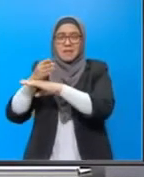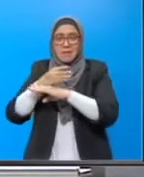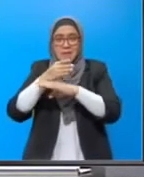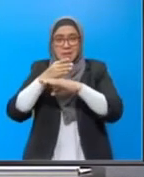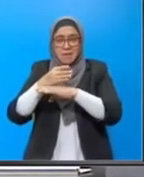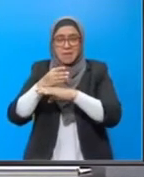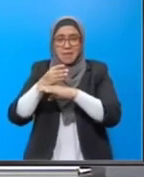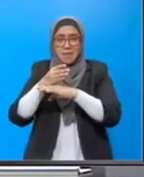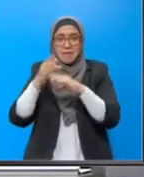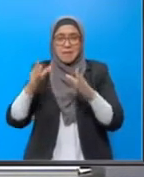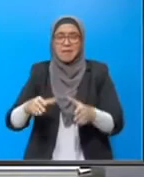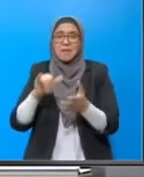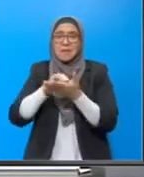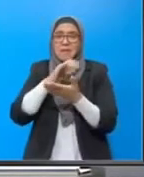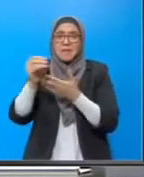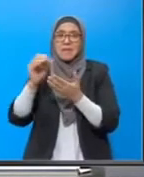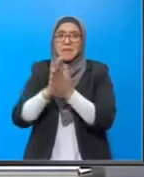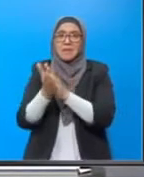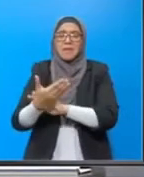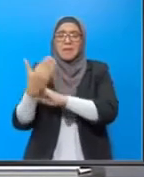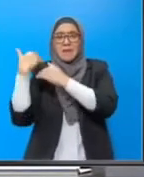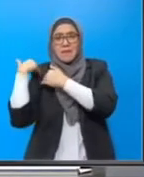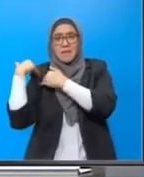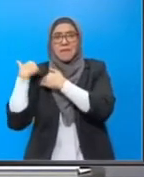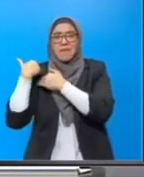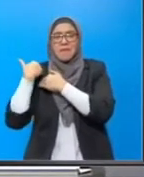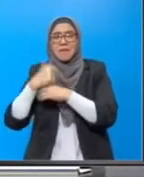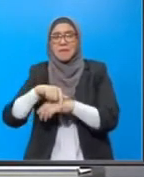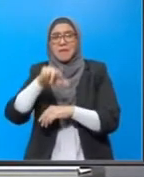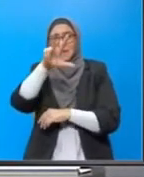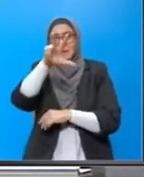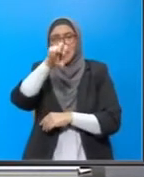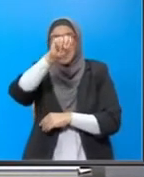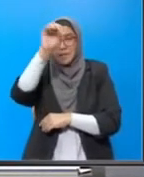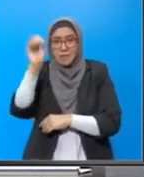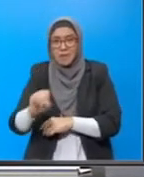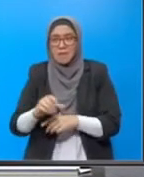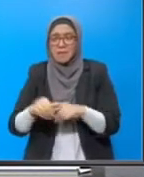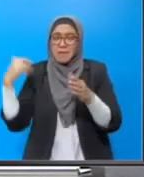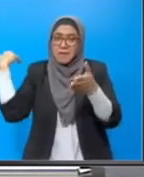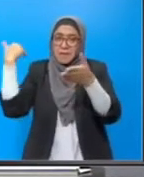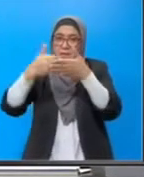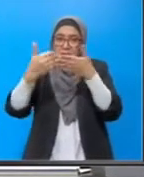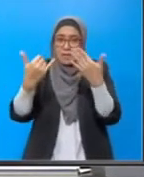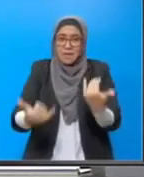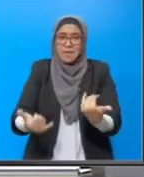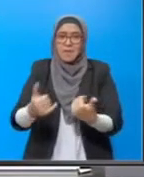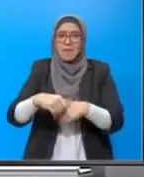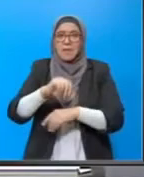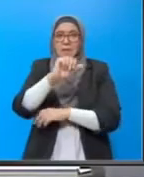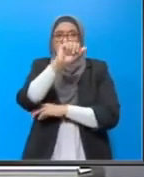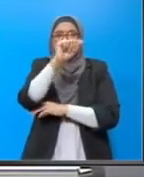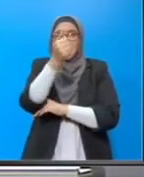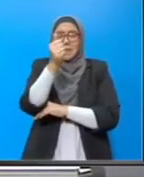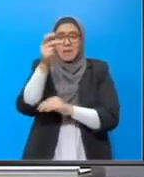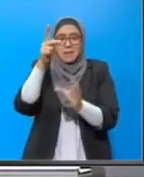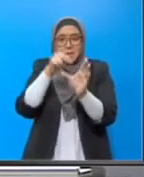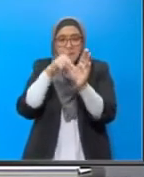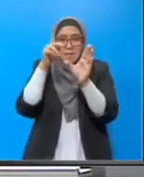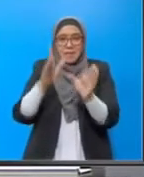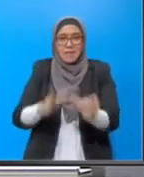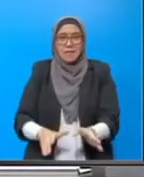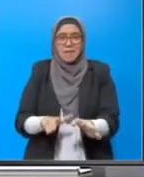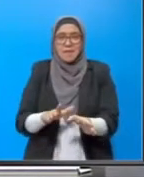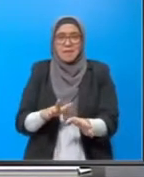menjadikan tanggungan kepada peternak sebanyak 30 ratus sehingga kini terdapat 10 peserta proper terdiri